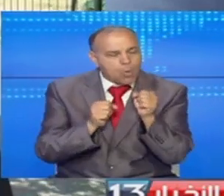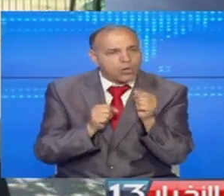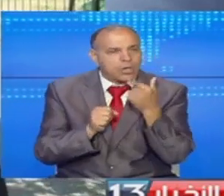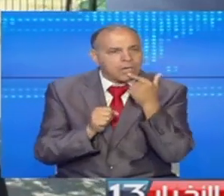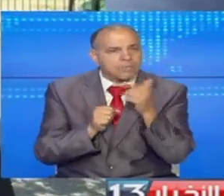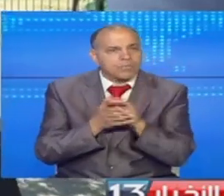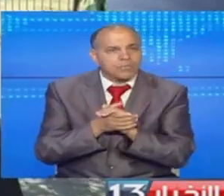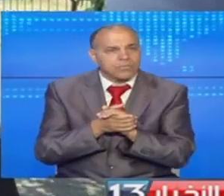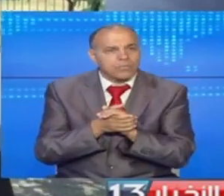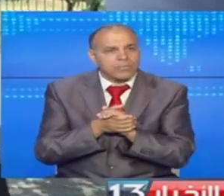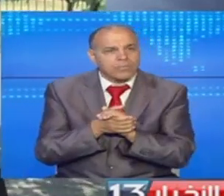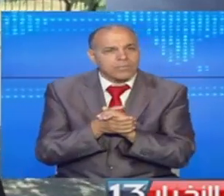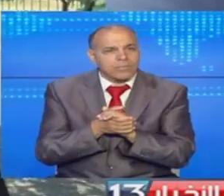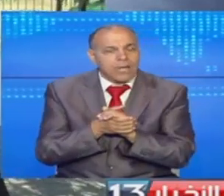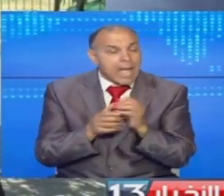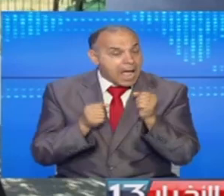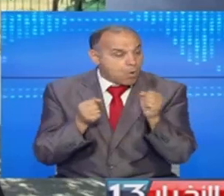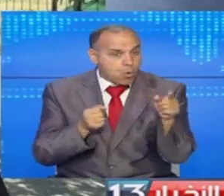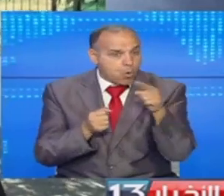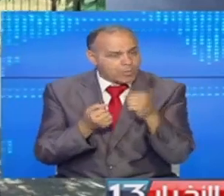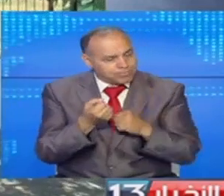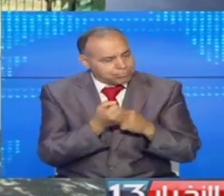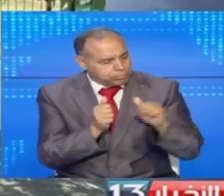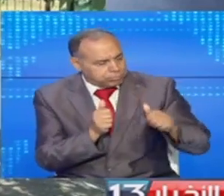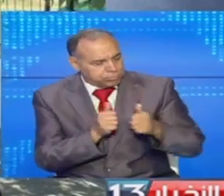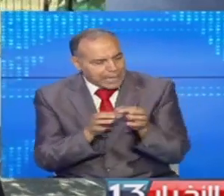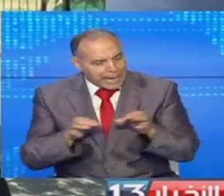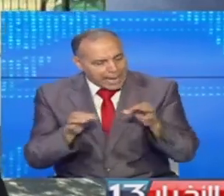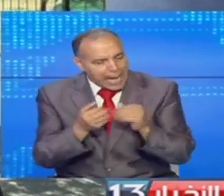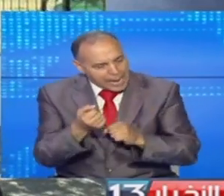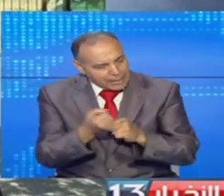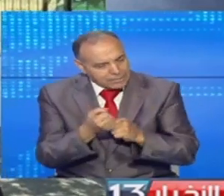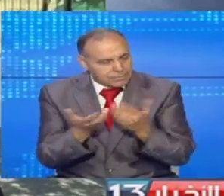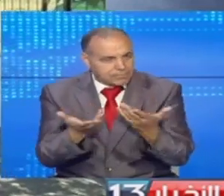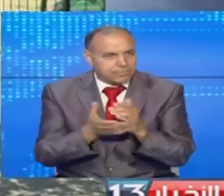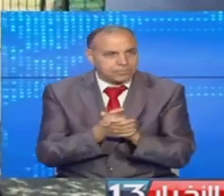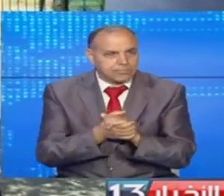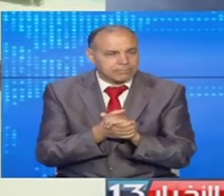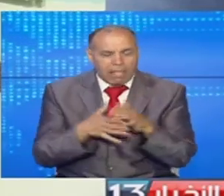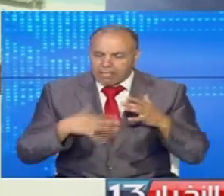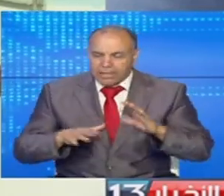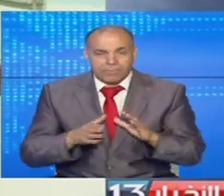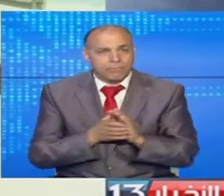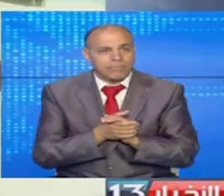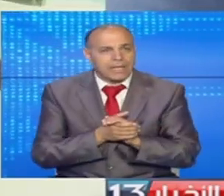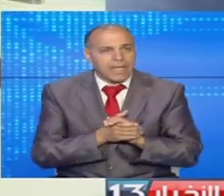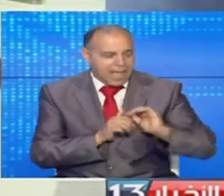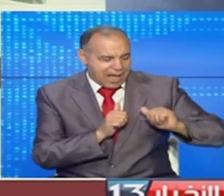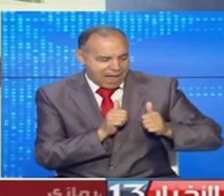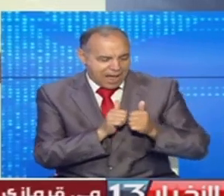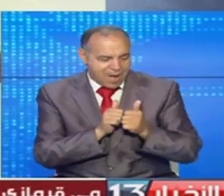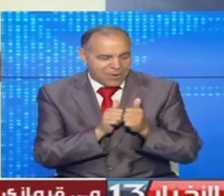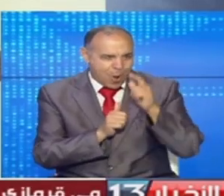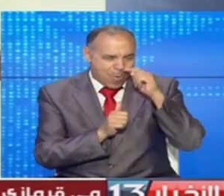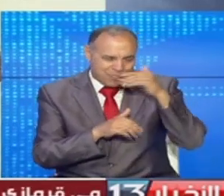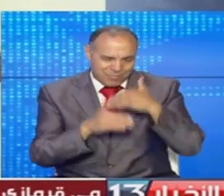من الأسهل، وحاولنا باش نرافقوه حتى للقاعة باش ما يتعبش. جيت نعاون في سيد